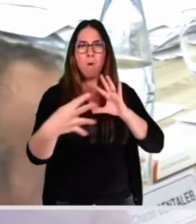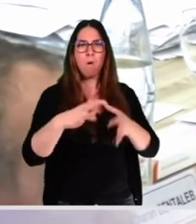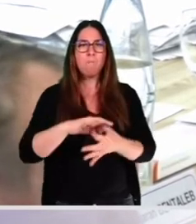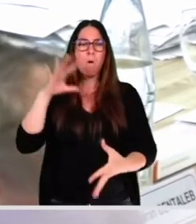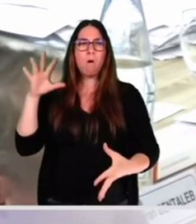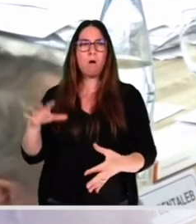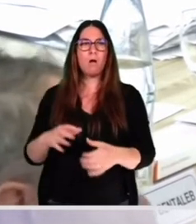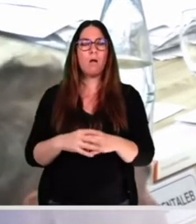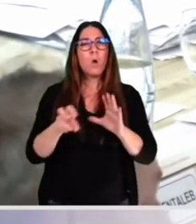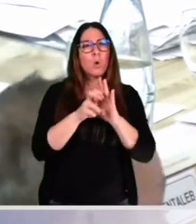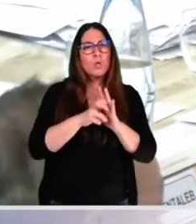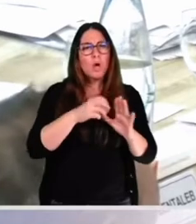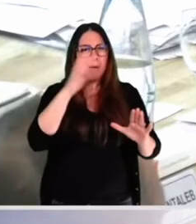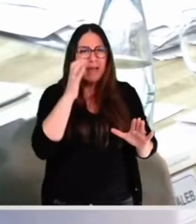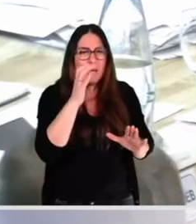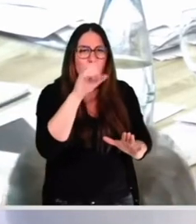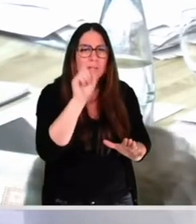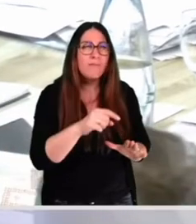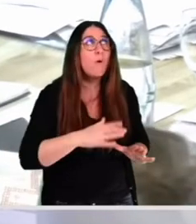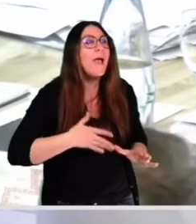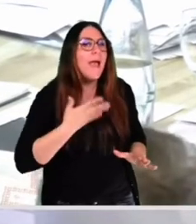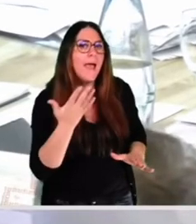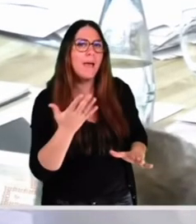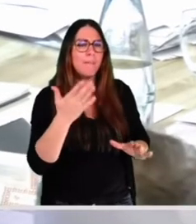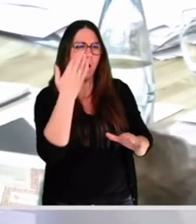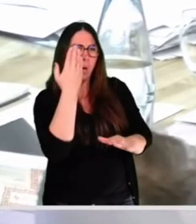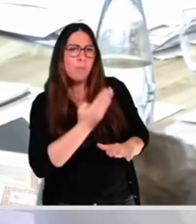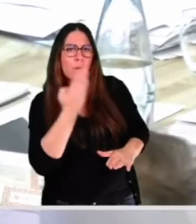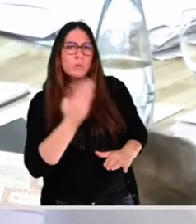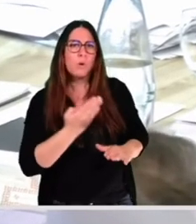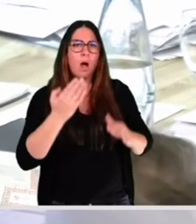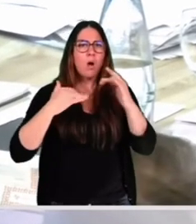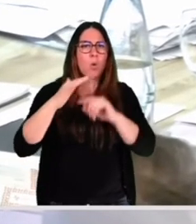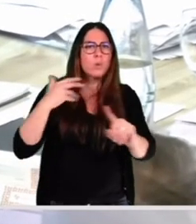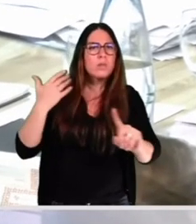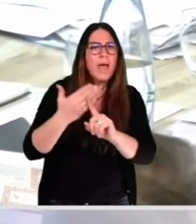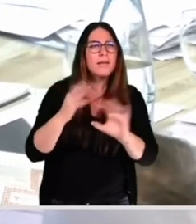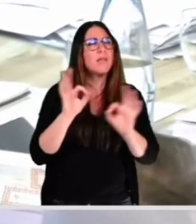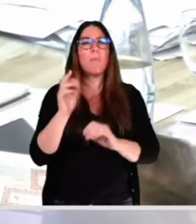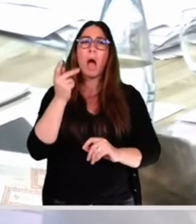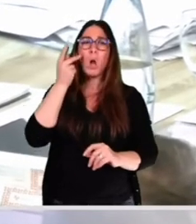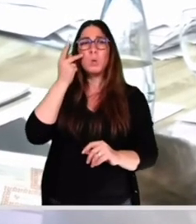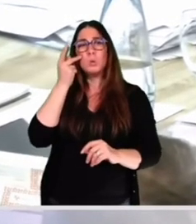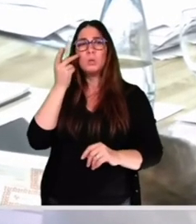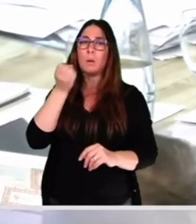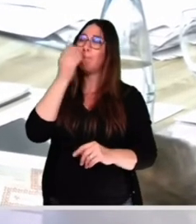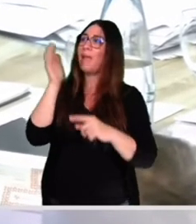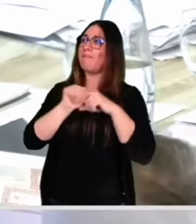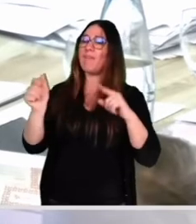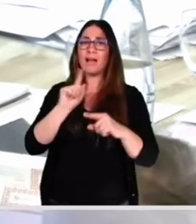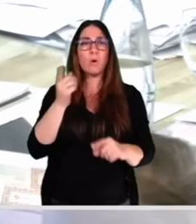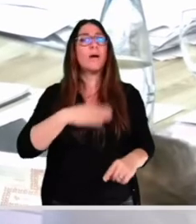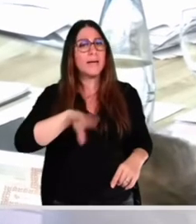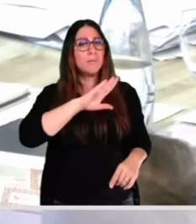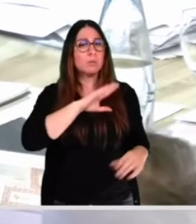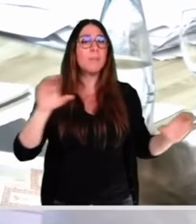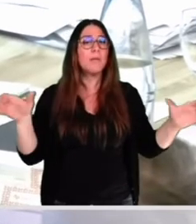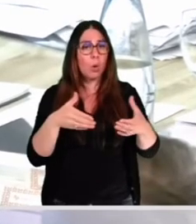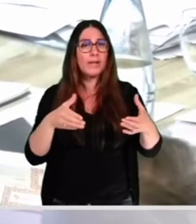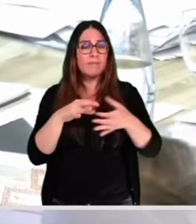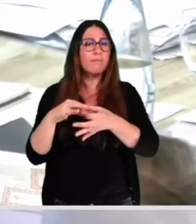c'est mieux l'écouter, c'est comprendre ses besoins, ses usages, ses contextes. Ce n'est pas un luxe de prendre le temps de bien faire, c'est une responsabilité